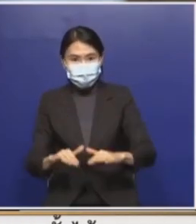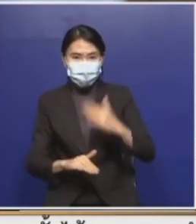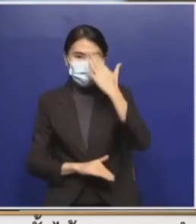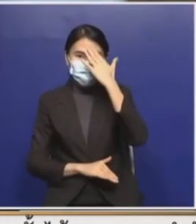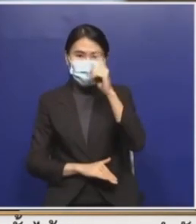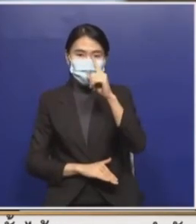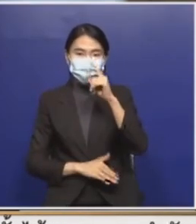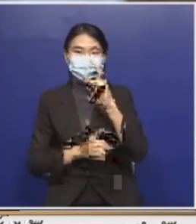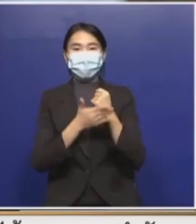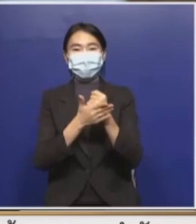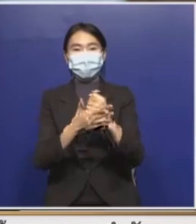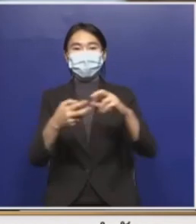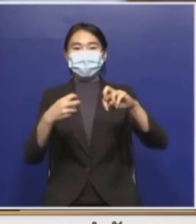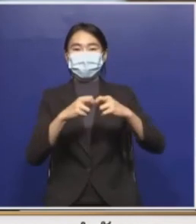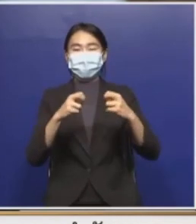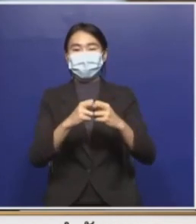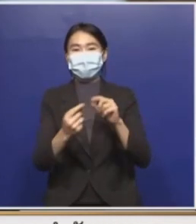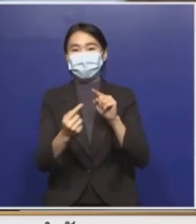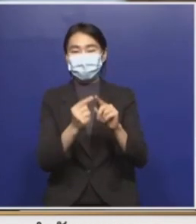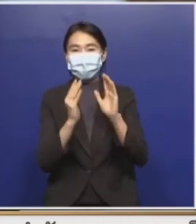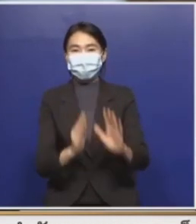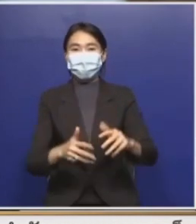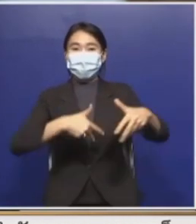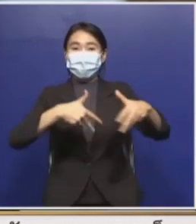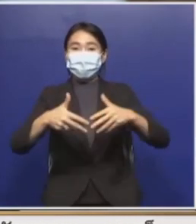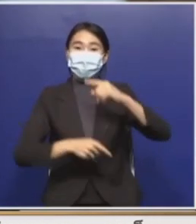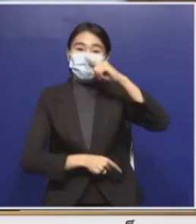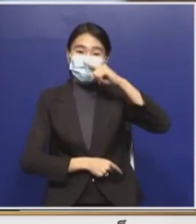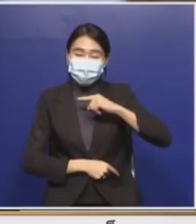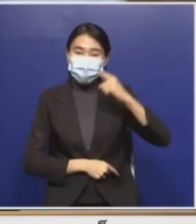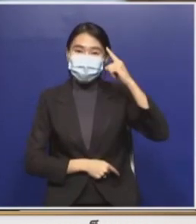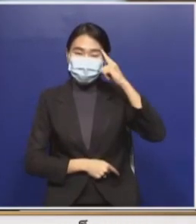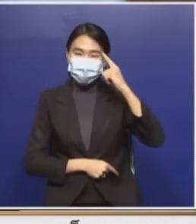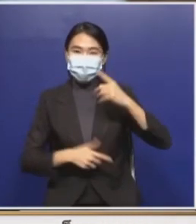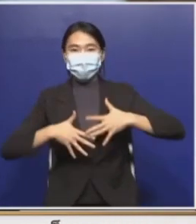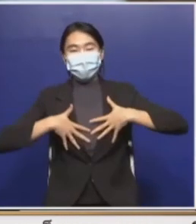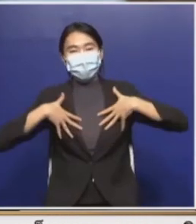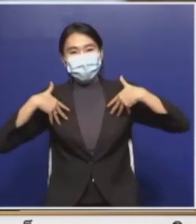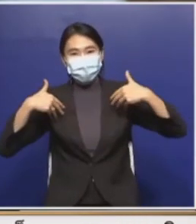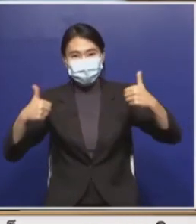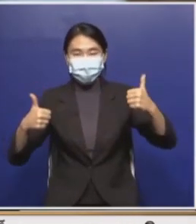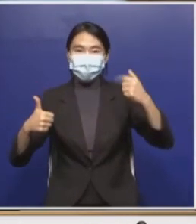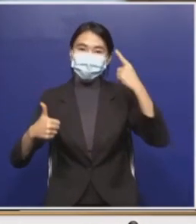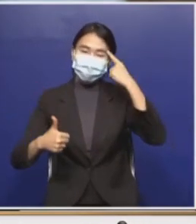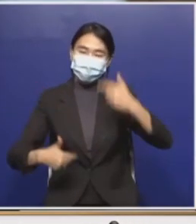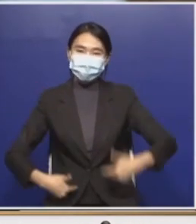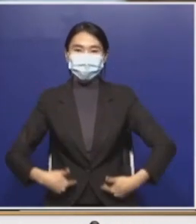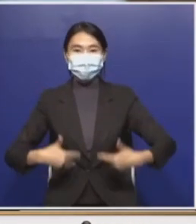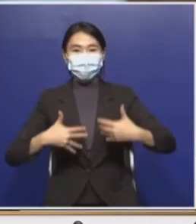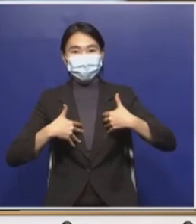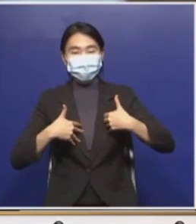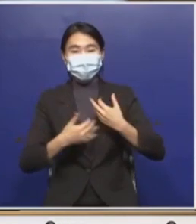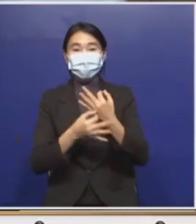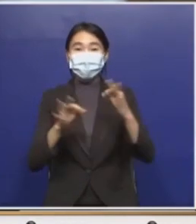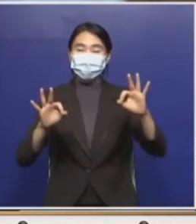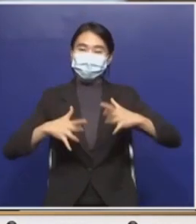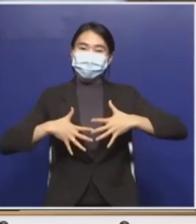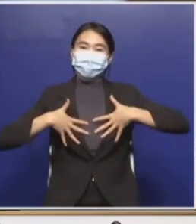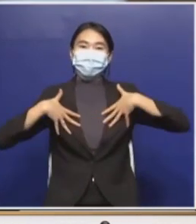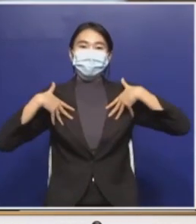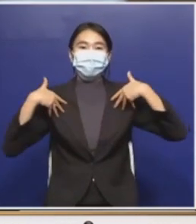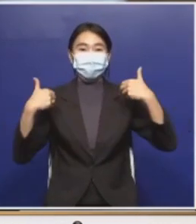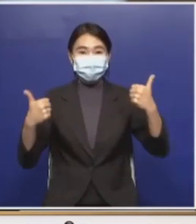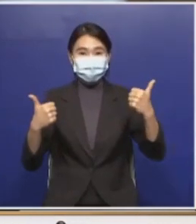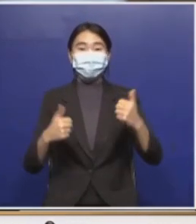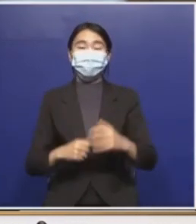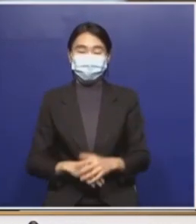ญหาให้แก่ประชาชนของเขาได้พบกับความสุขในการดำรงชีวิตอย่างมีความ